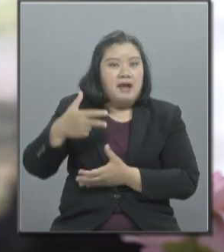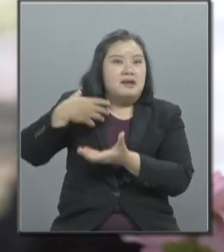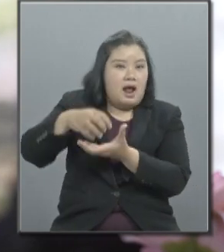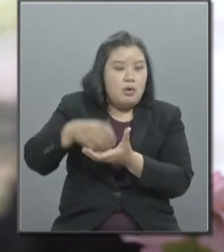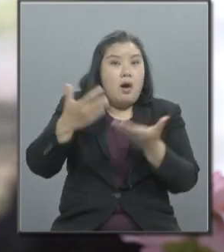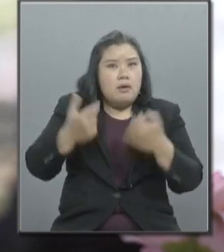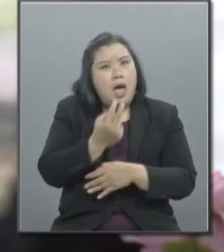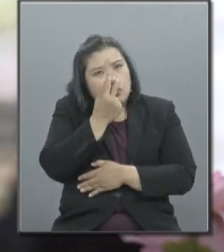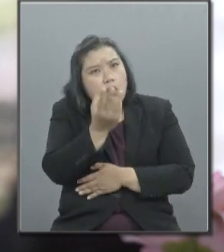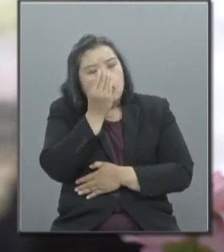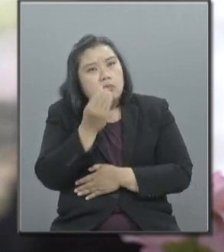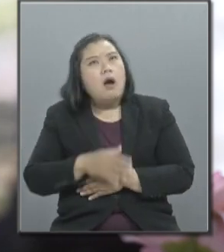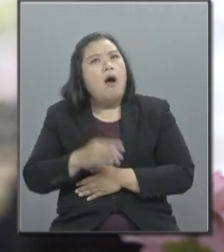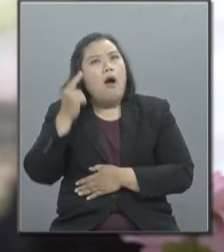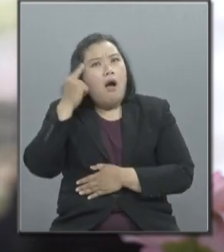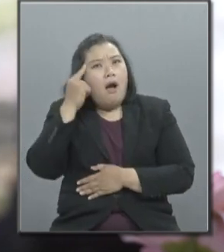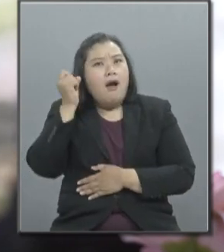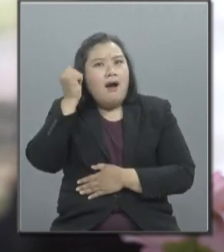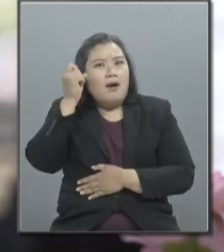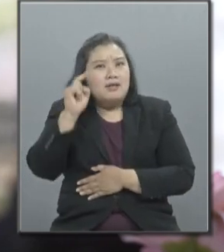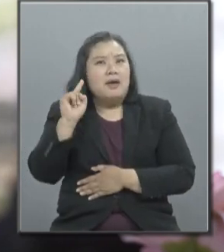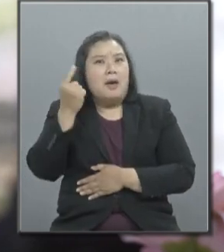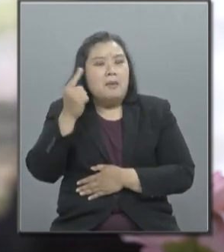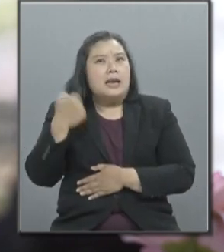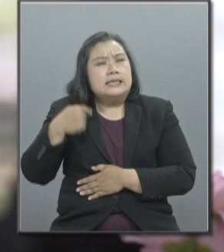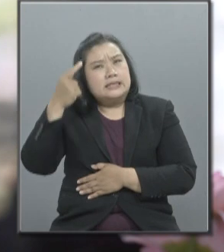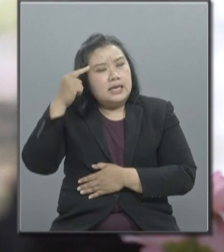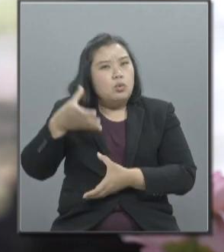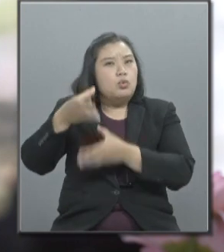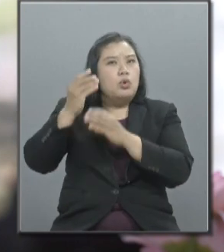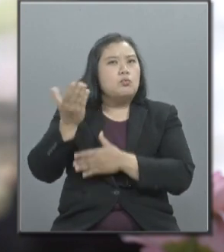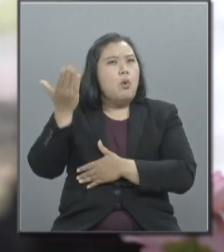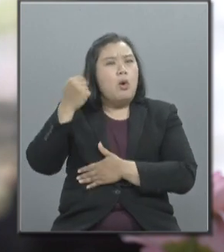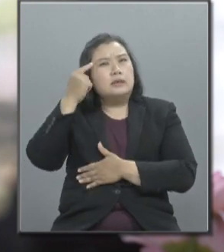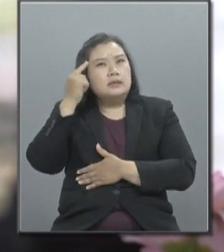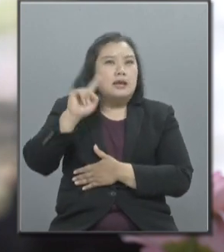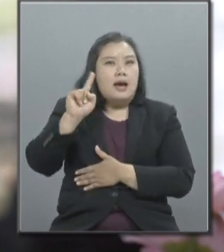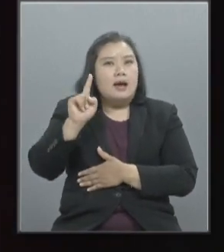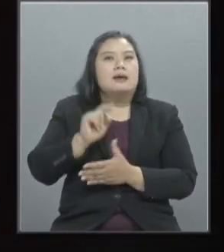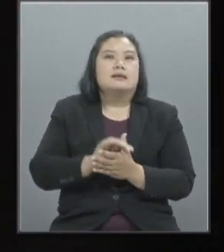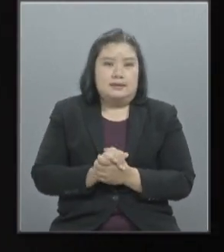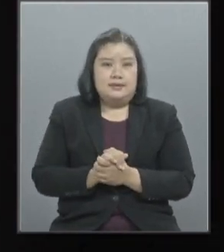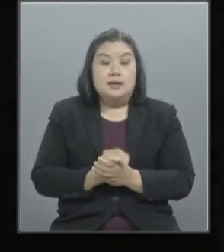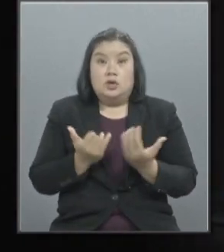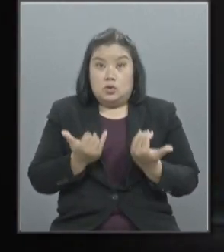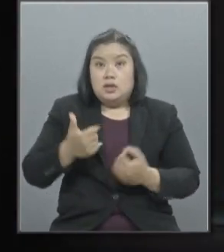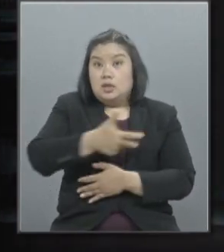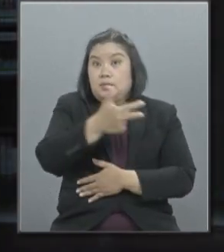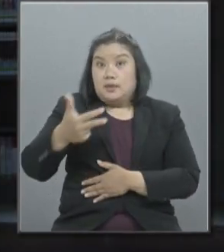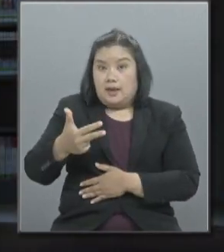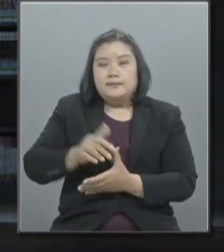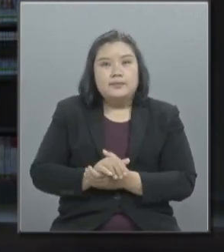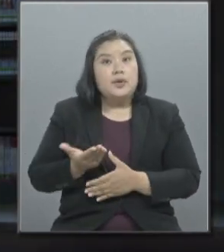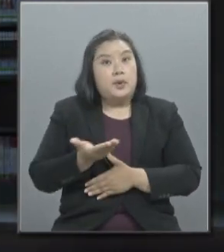นได้ดูแล้วบอกว่าได้ข้อมูลอีกด้านนะคะแล้วก็ชวนกลับมาทบทวนอดีตกันอีกครั้งนึงค่ะเปิดบ้านไทย PBS